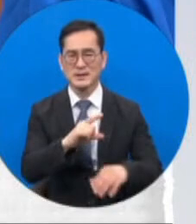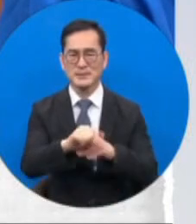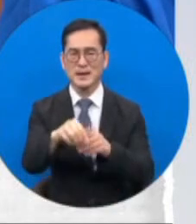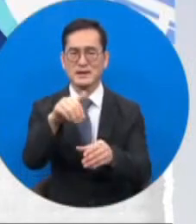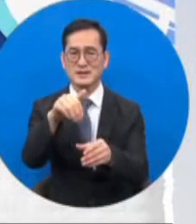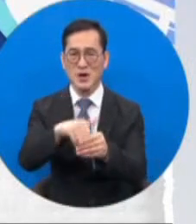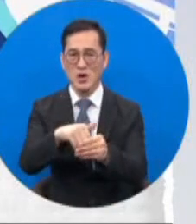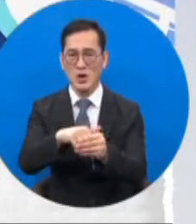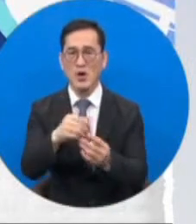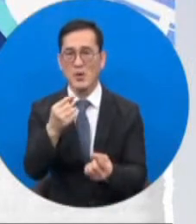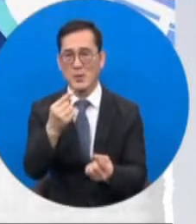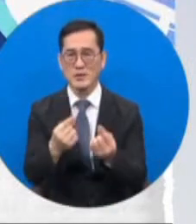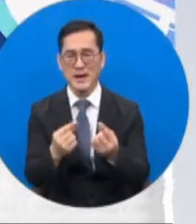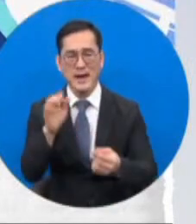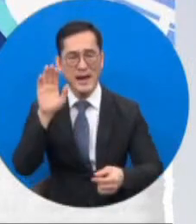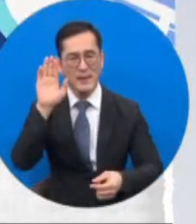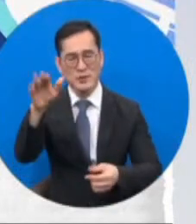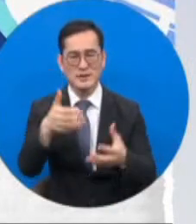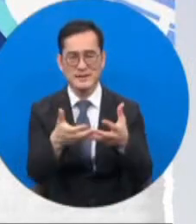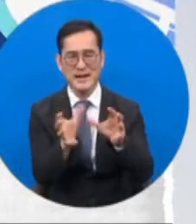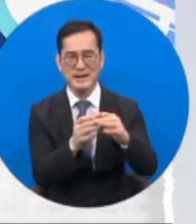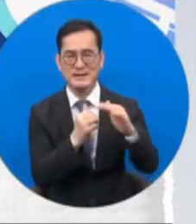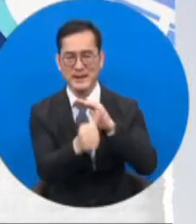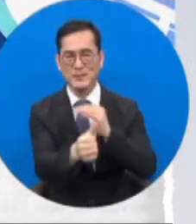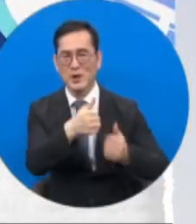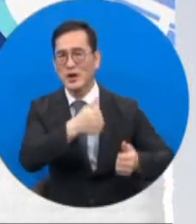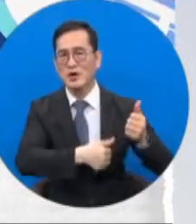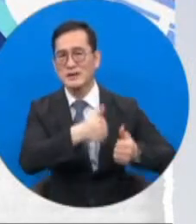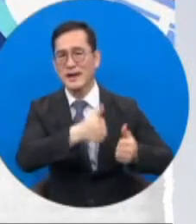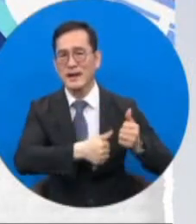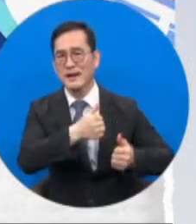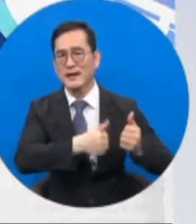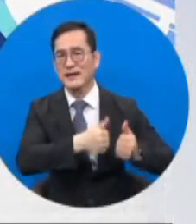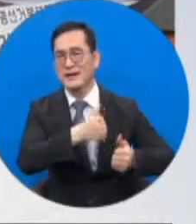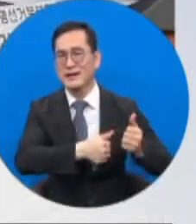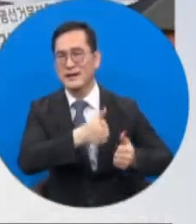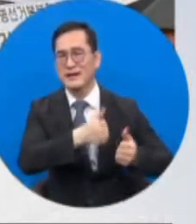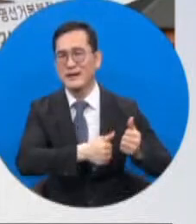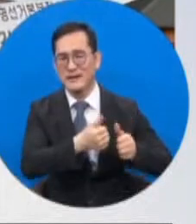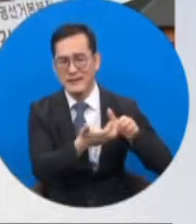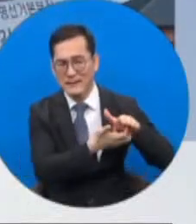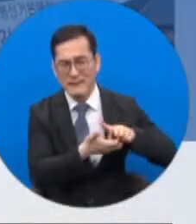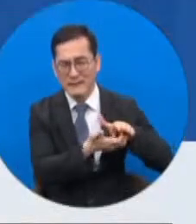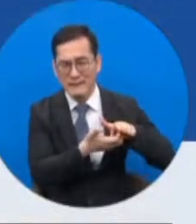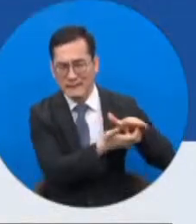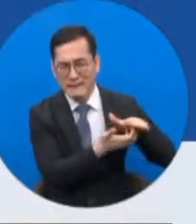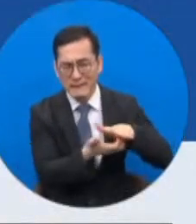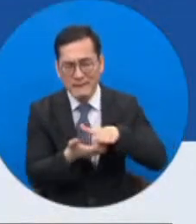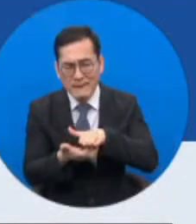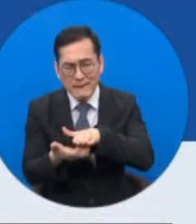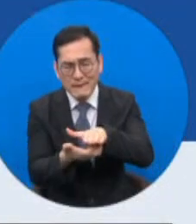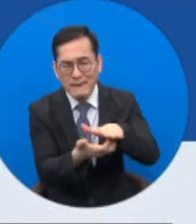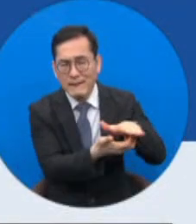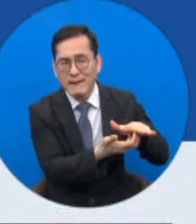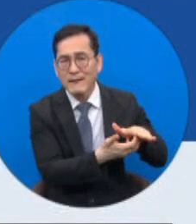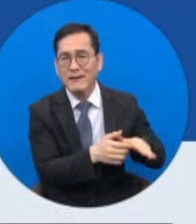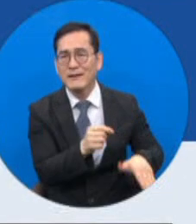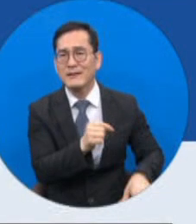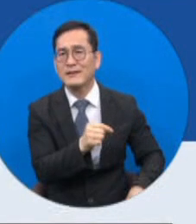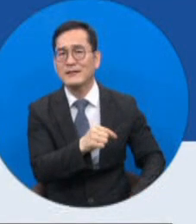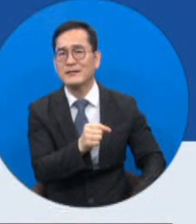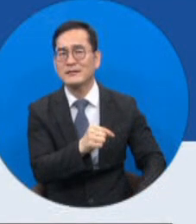나서 당권 경쟁에 대한 이 사실은 수싸움과 전략들로 모두 다 생각이 딴 데가 있는 게